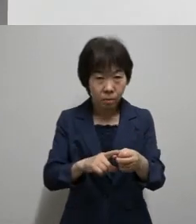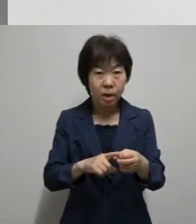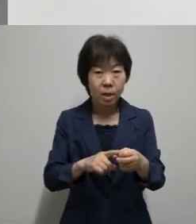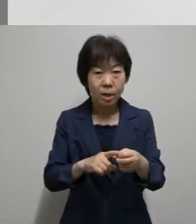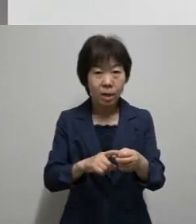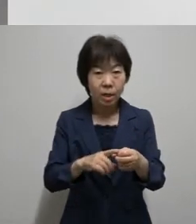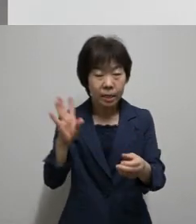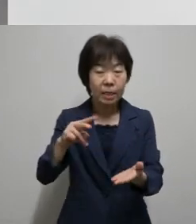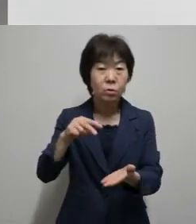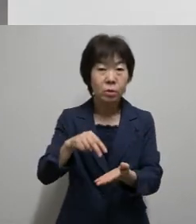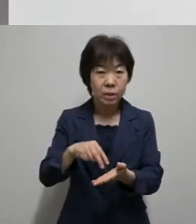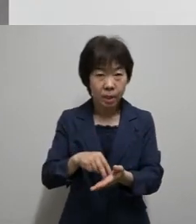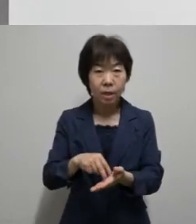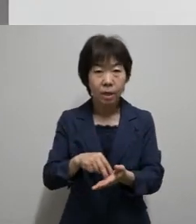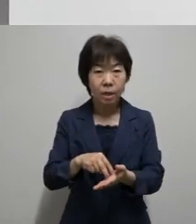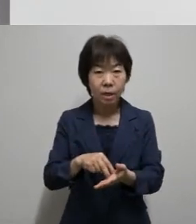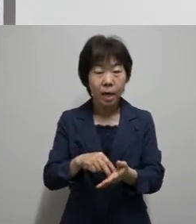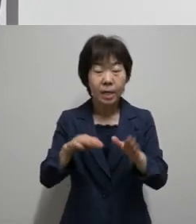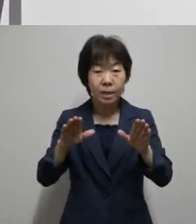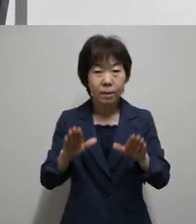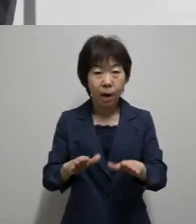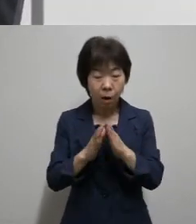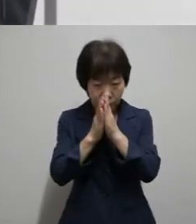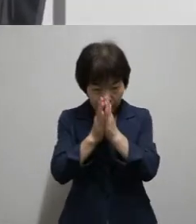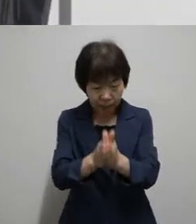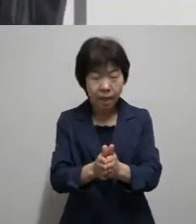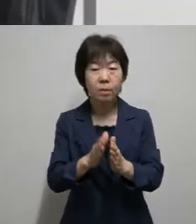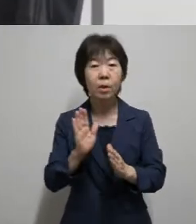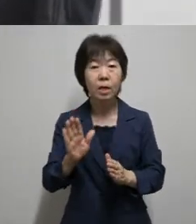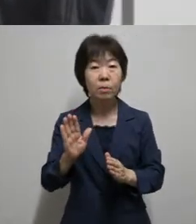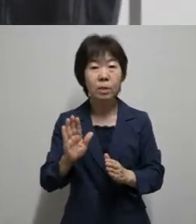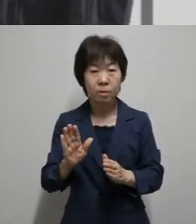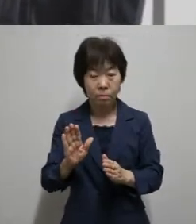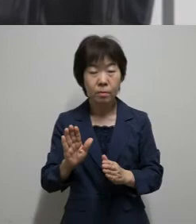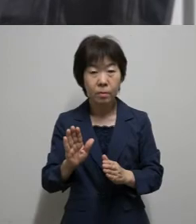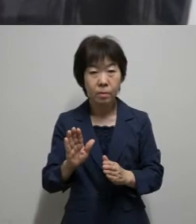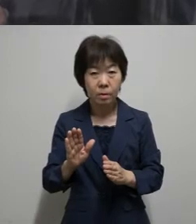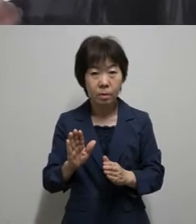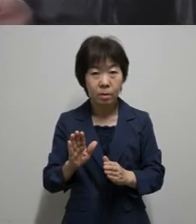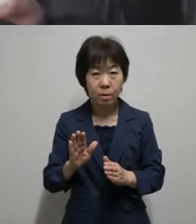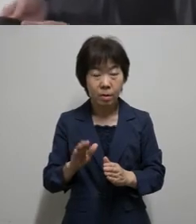しては今すでにお願いをしておりますがこのようなですね